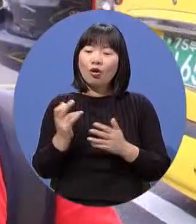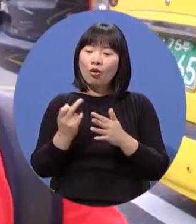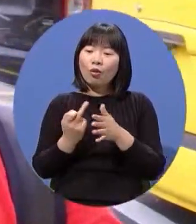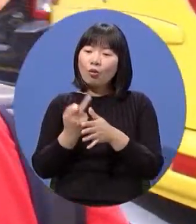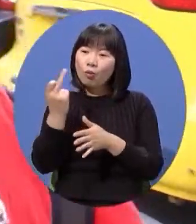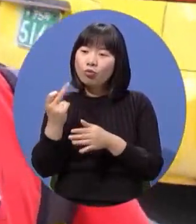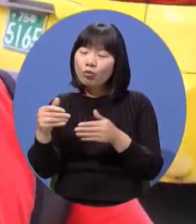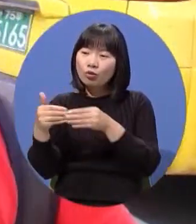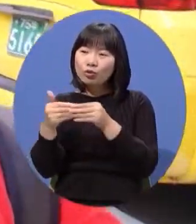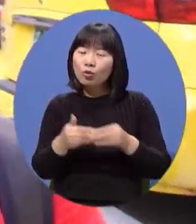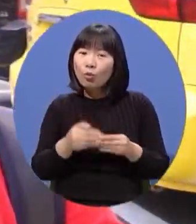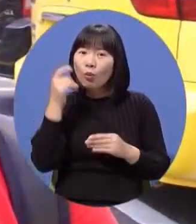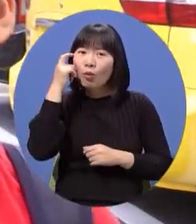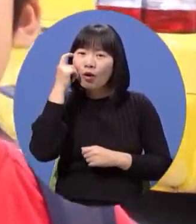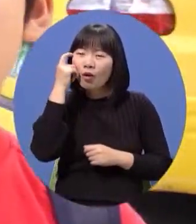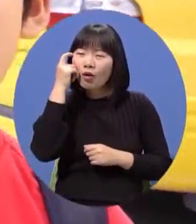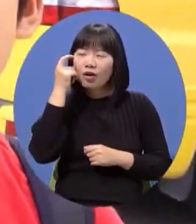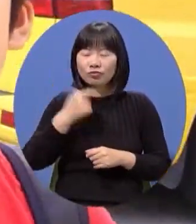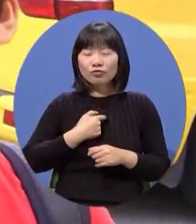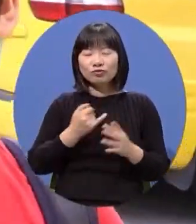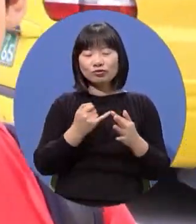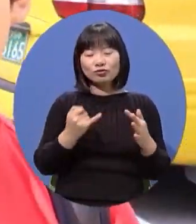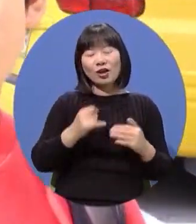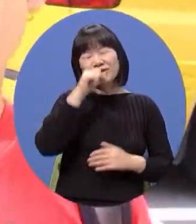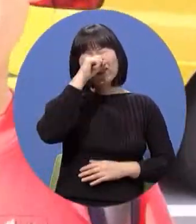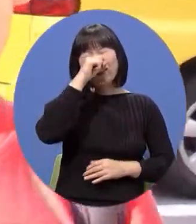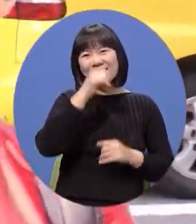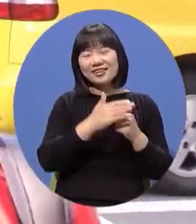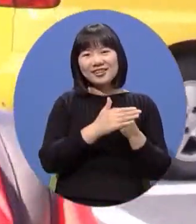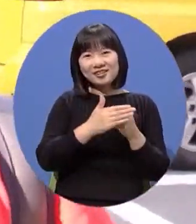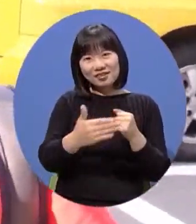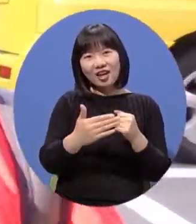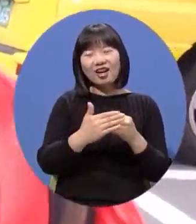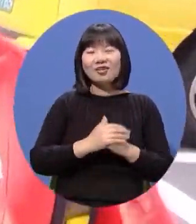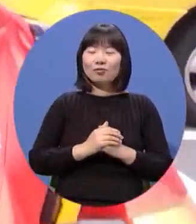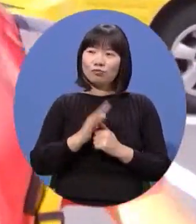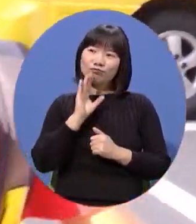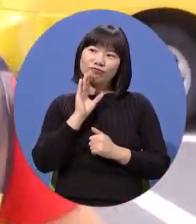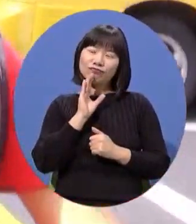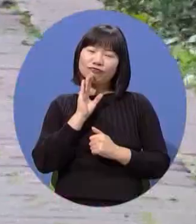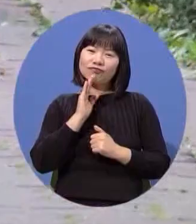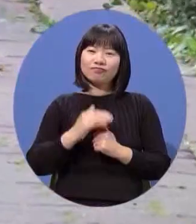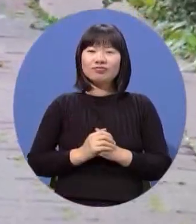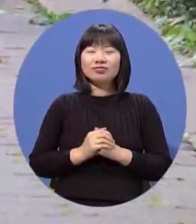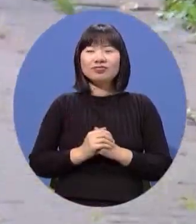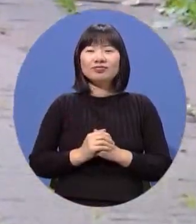와요? 동생이 좋아서요. 동생이 좋아서? 네.